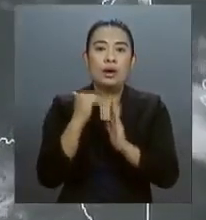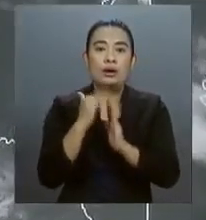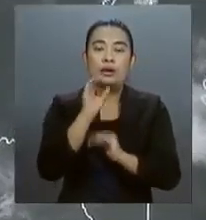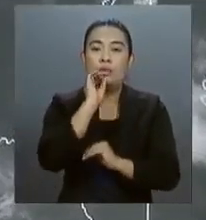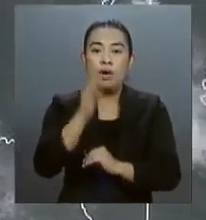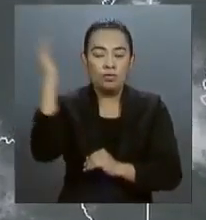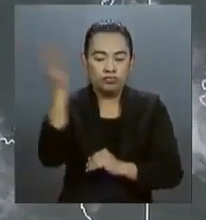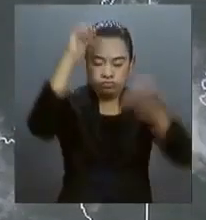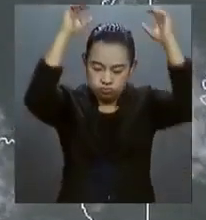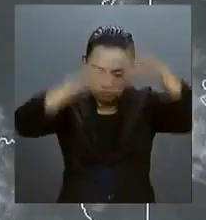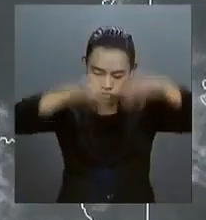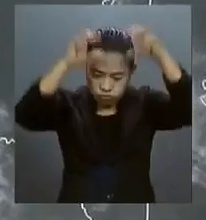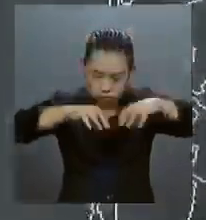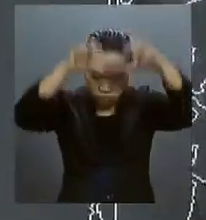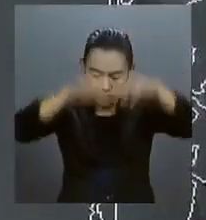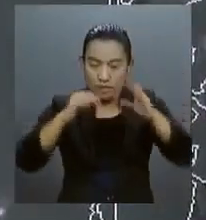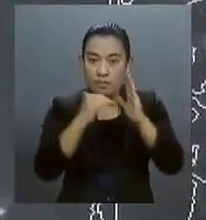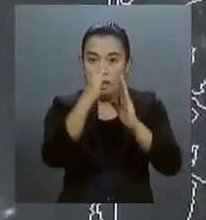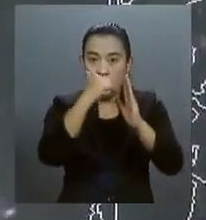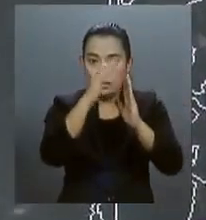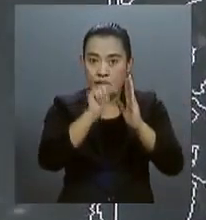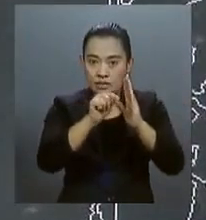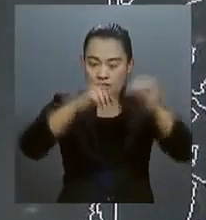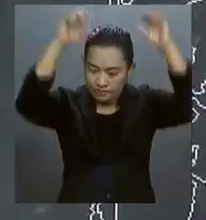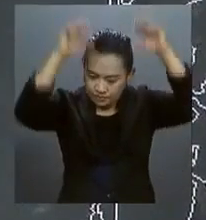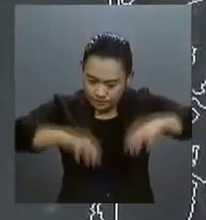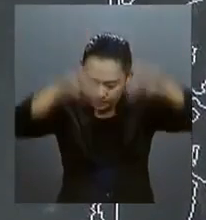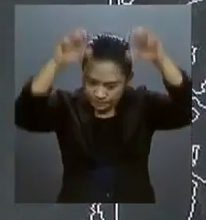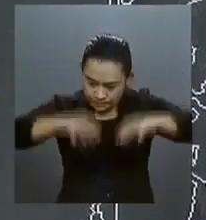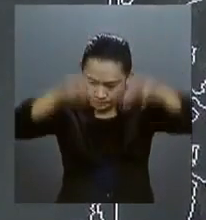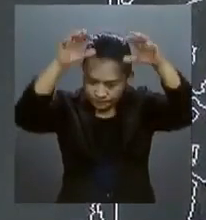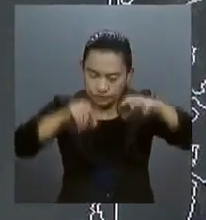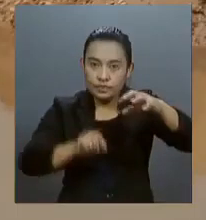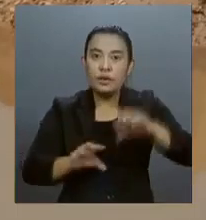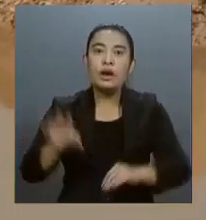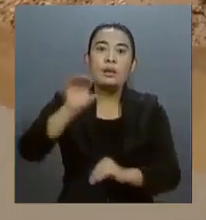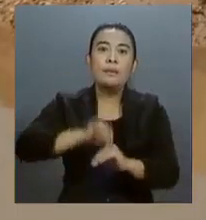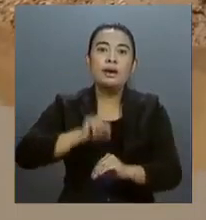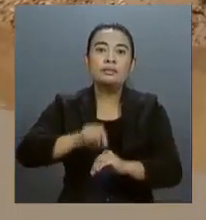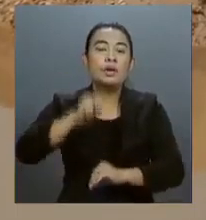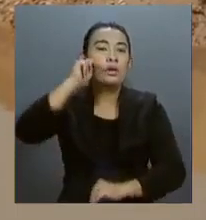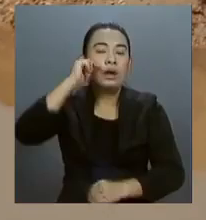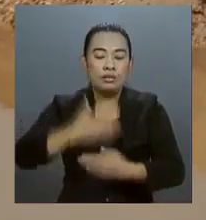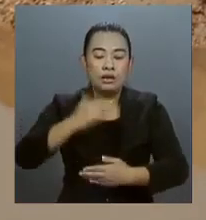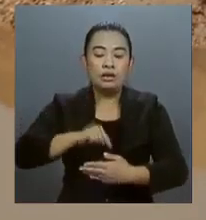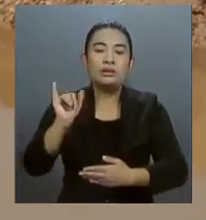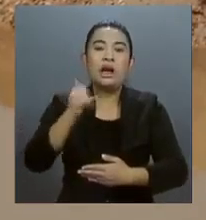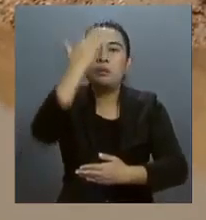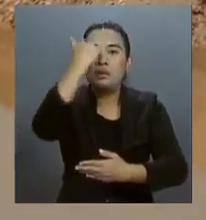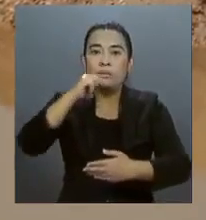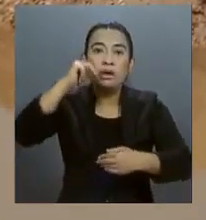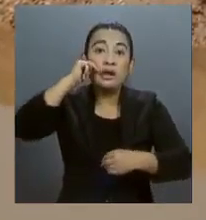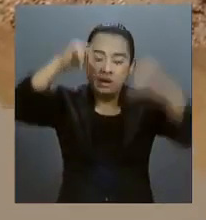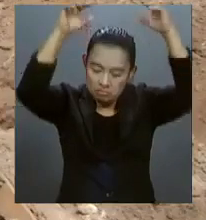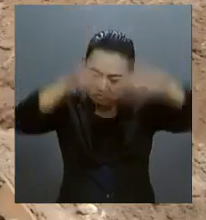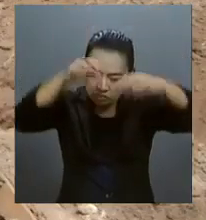ายุฝนในภาคเหนือแต่ฝนที่ตกลงมาจะยังไม่สามารถเติมน้ำในเขื่อนได้เพราะน้ำจะซึมลงใต้ดินเนื่อง